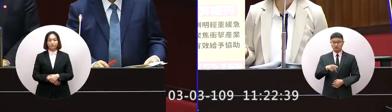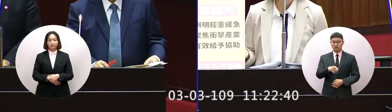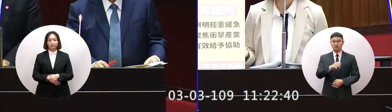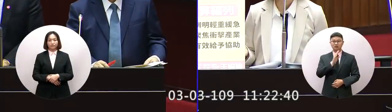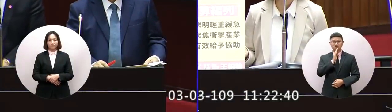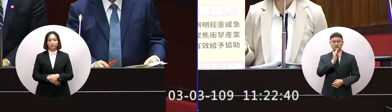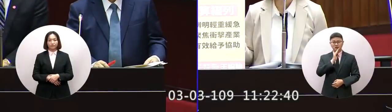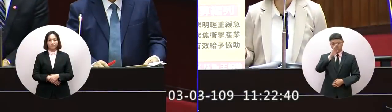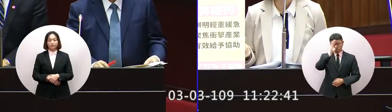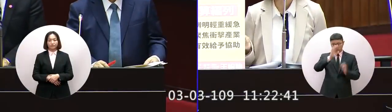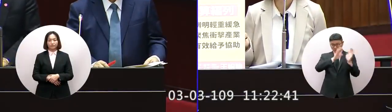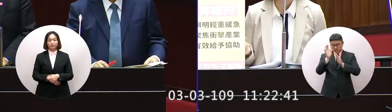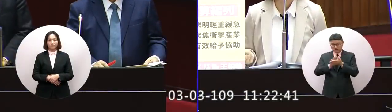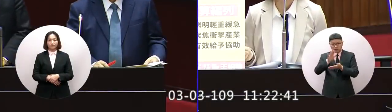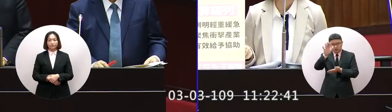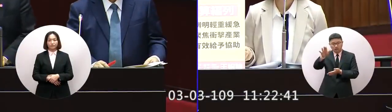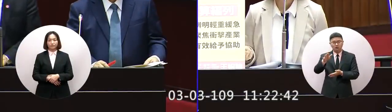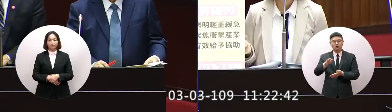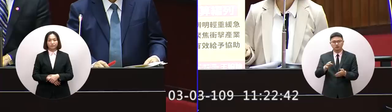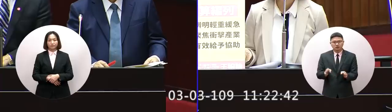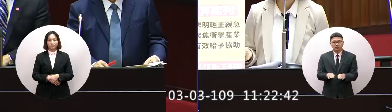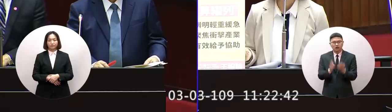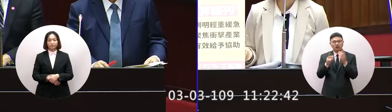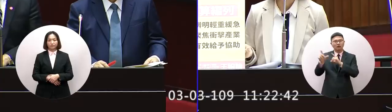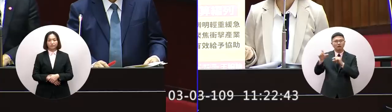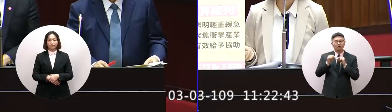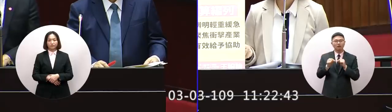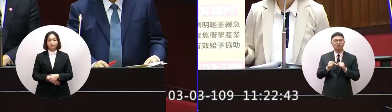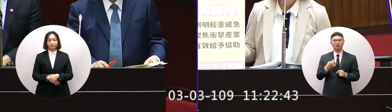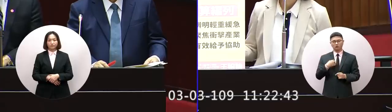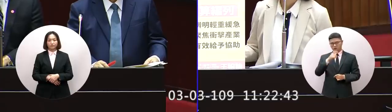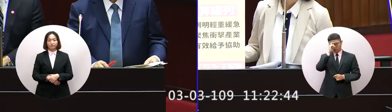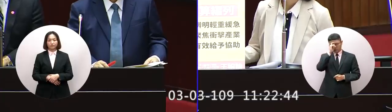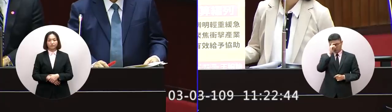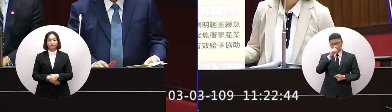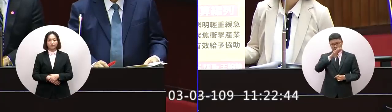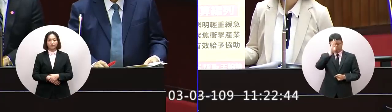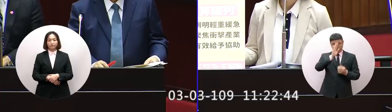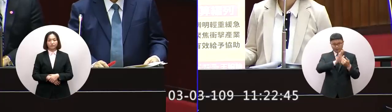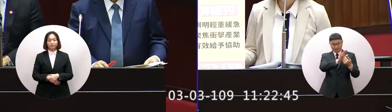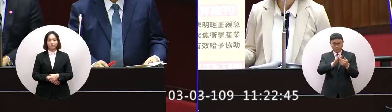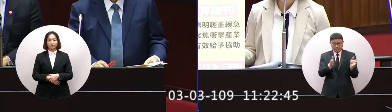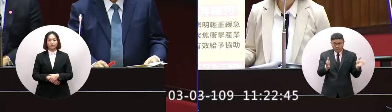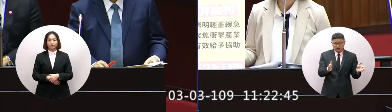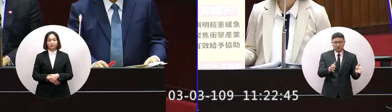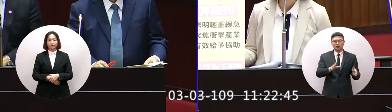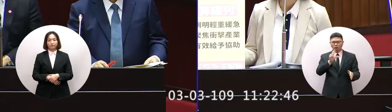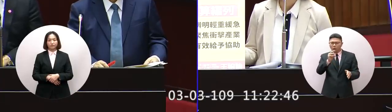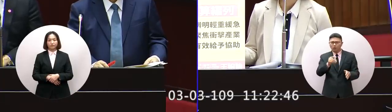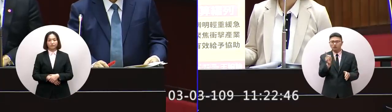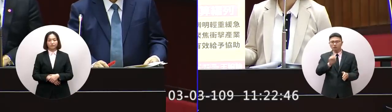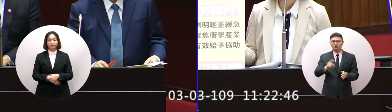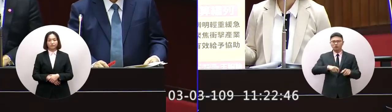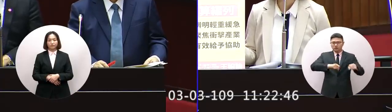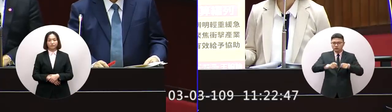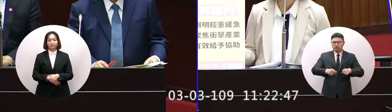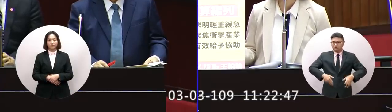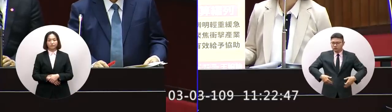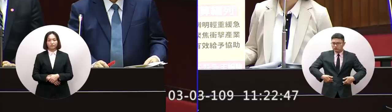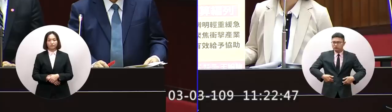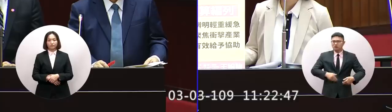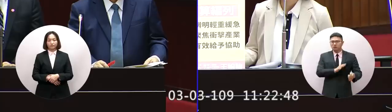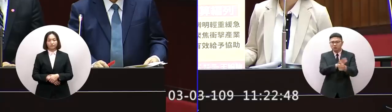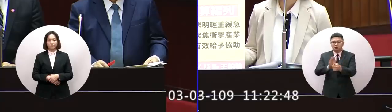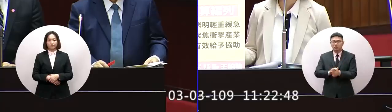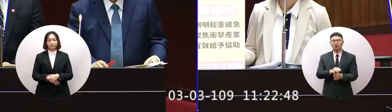过后所需要提出所才能够实施的，在反应期间我们会希望能不能有更多更适切更急切的做法，比补助更实